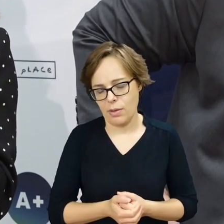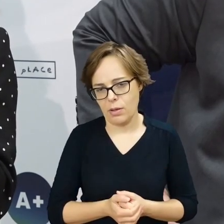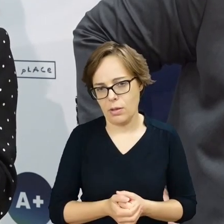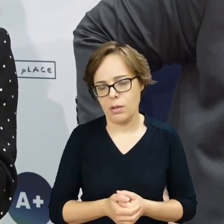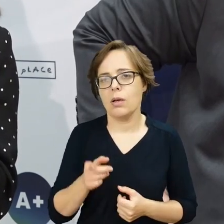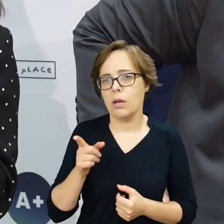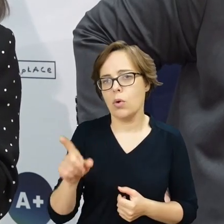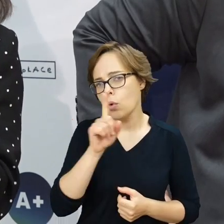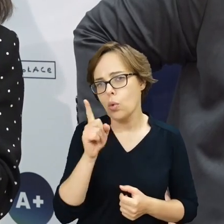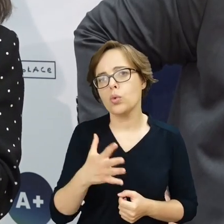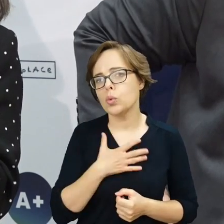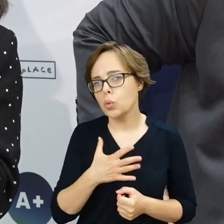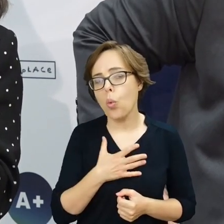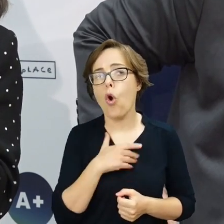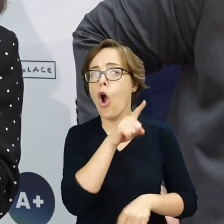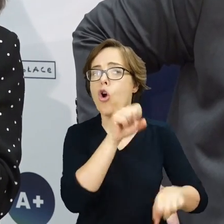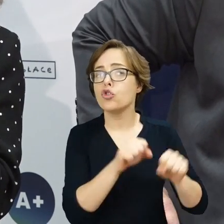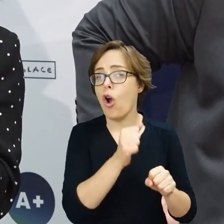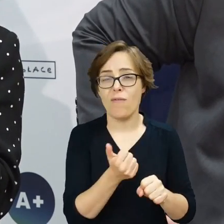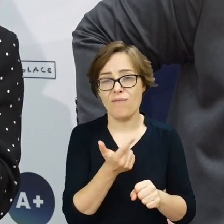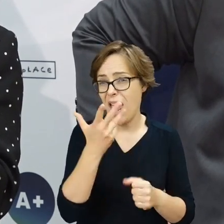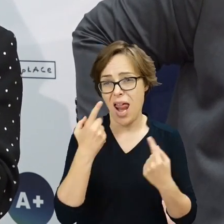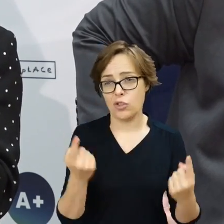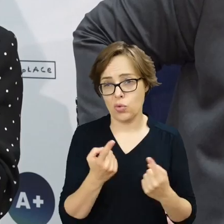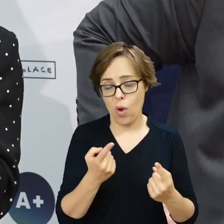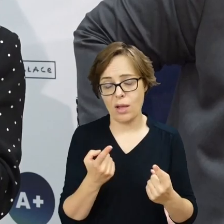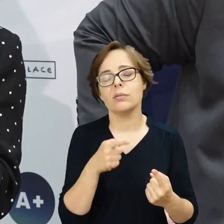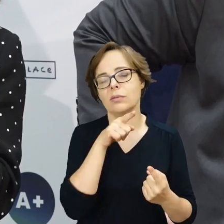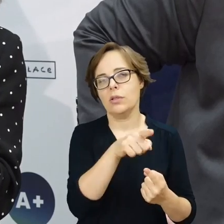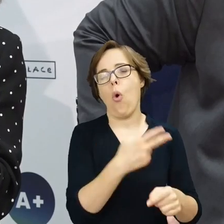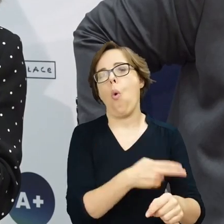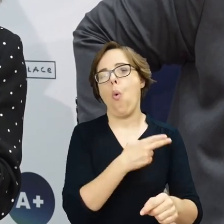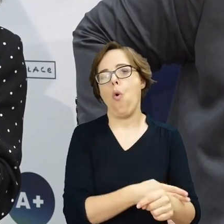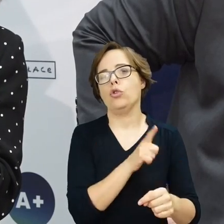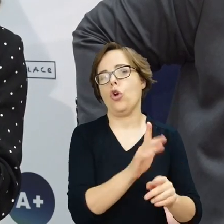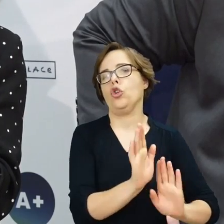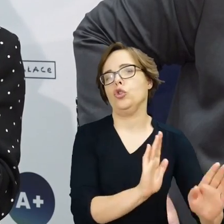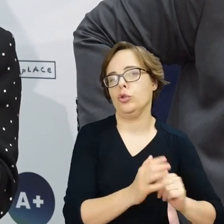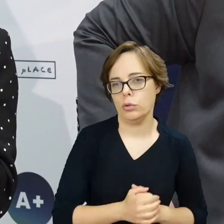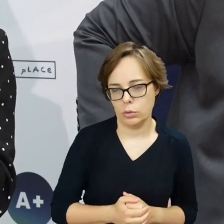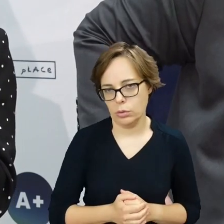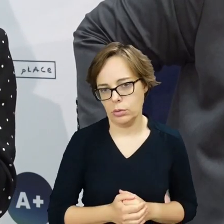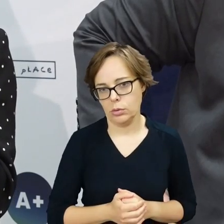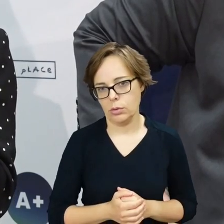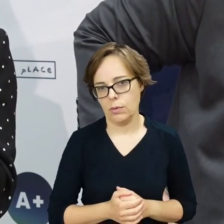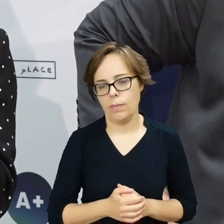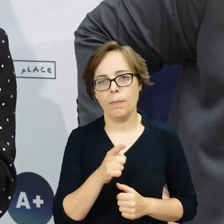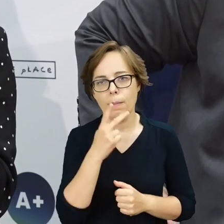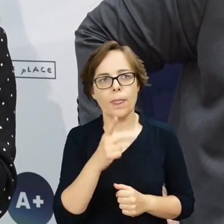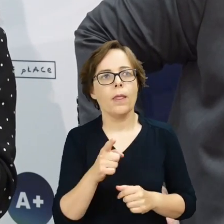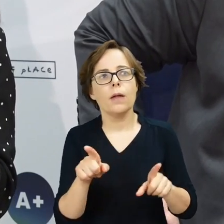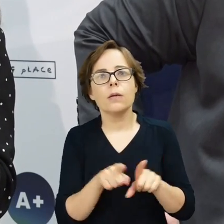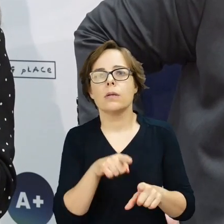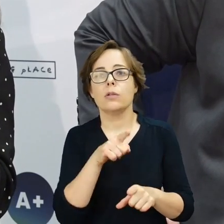bierze stronę organu i że właściwie w treści uzasadnienia pojawiają się elementy kopiuj, wklej z odpowiedzi na